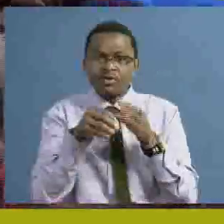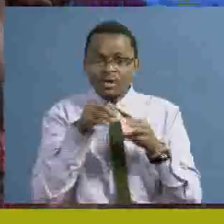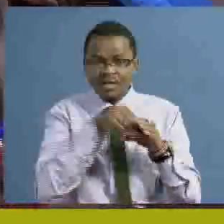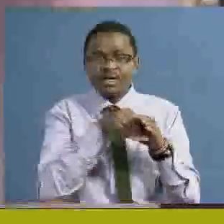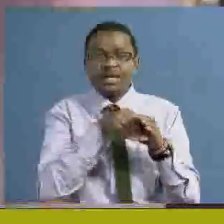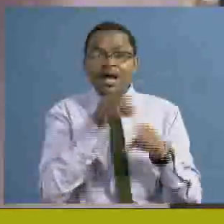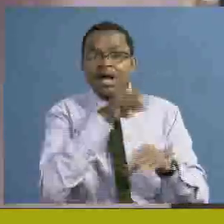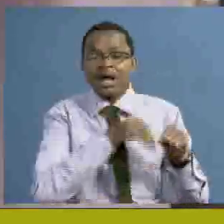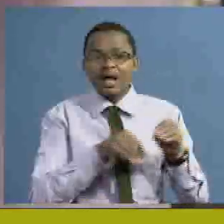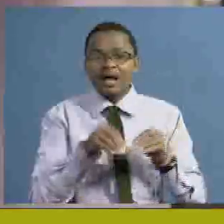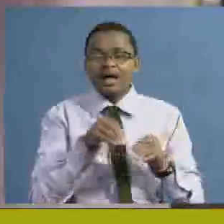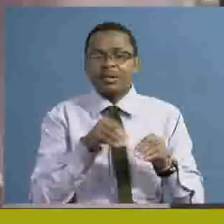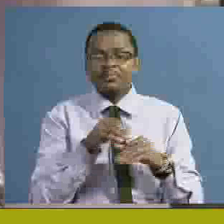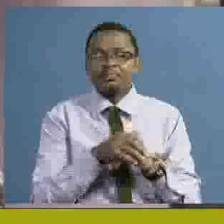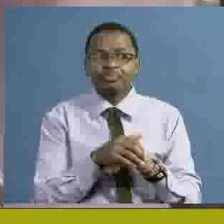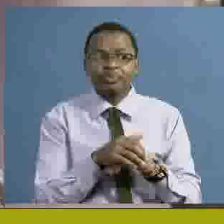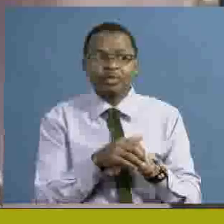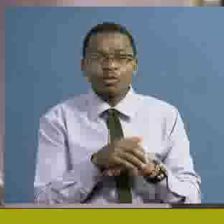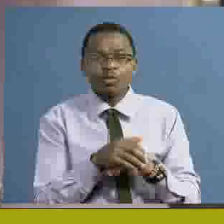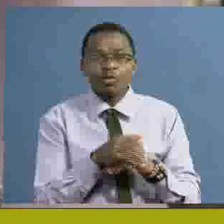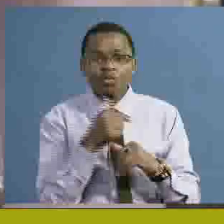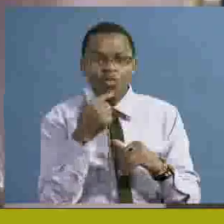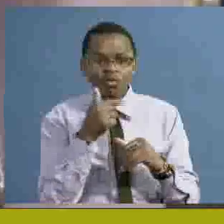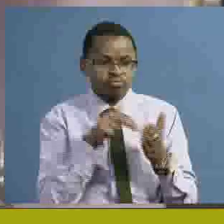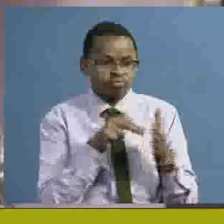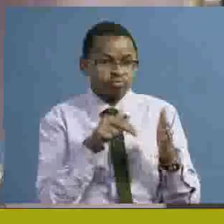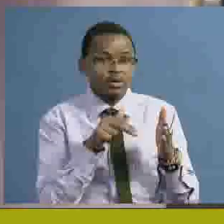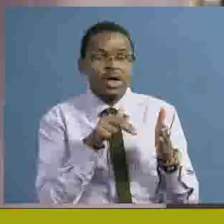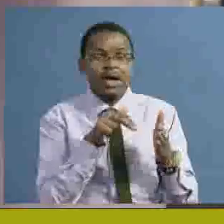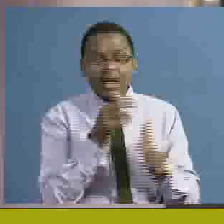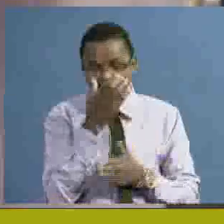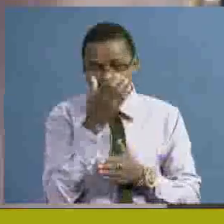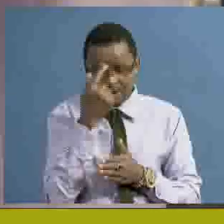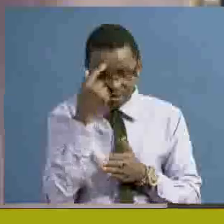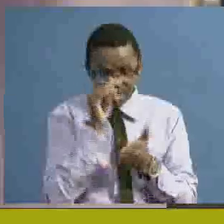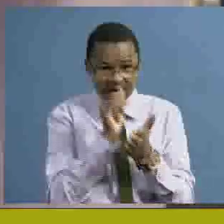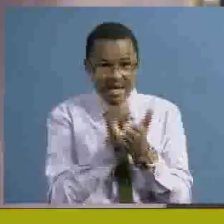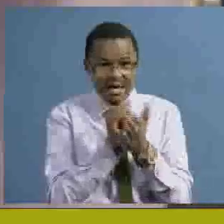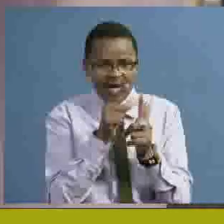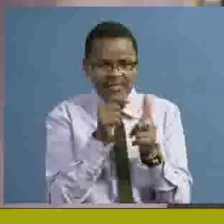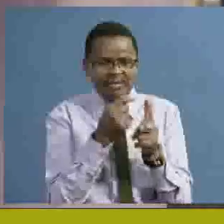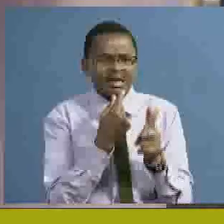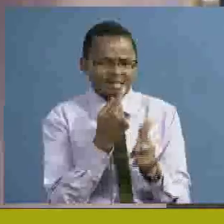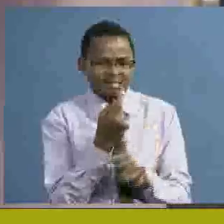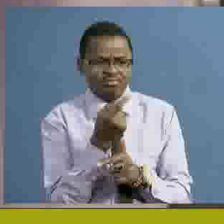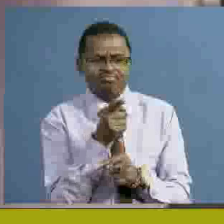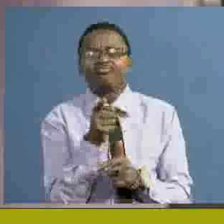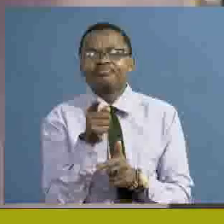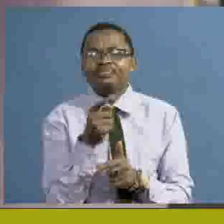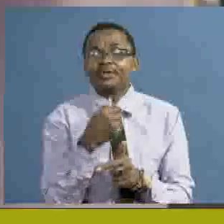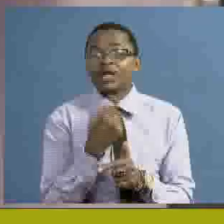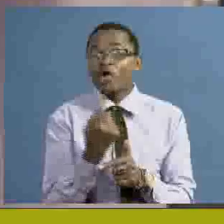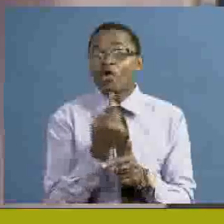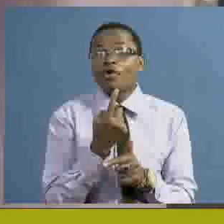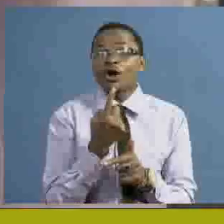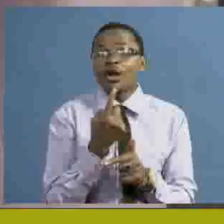huo. Nyanaenda wenye anasimama na yeye kama Orengo jana wanatoa maneno kidogo, wanaanza kusema oh, he is the